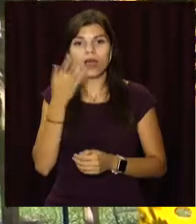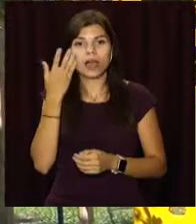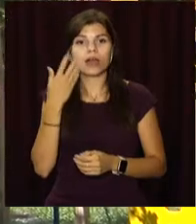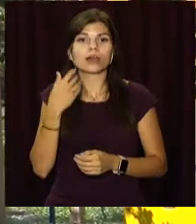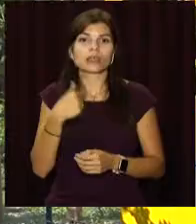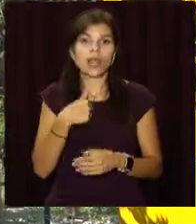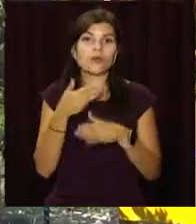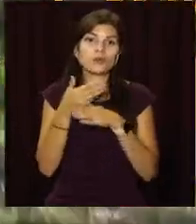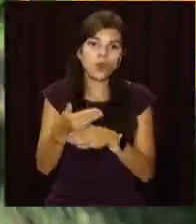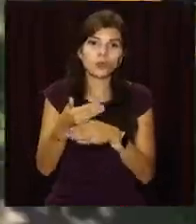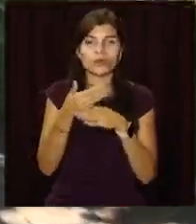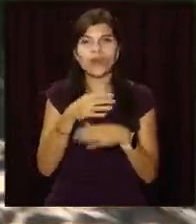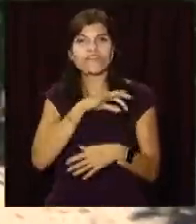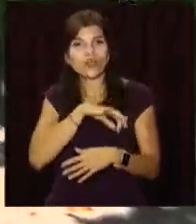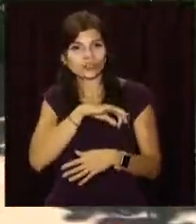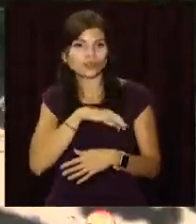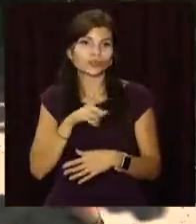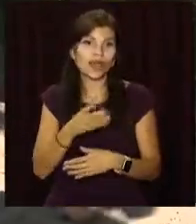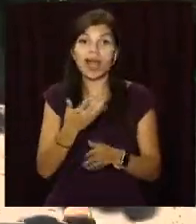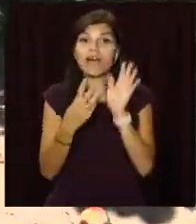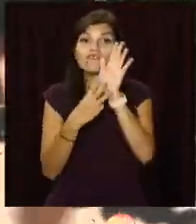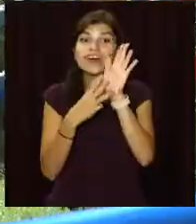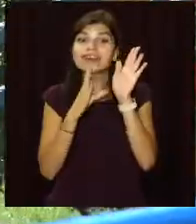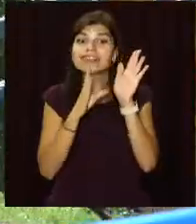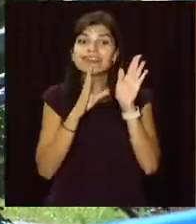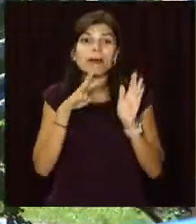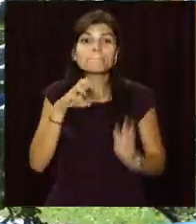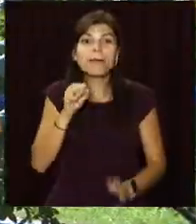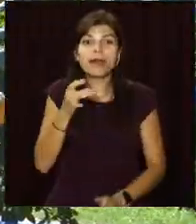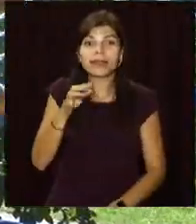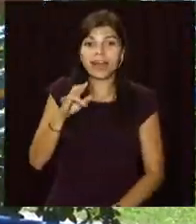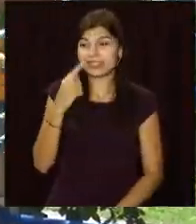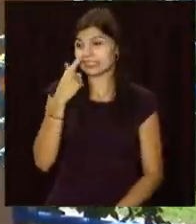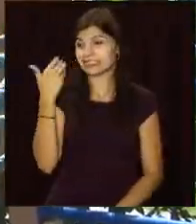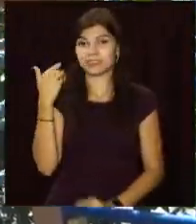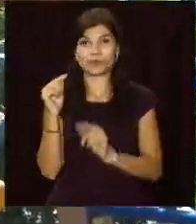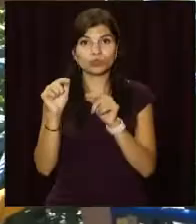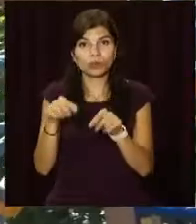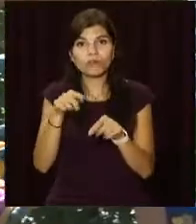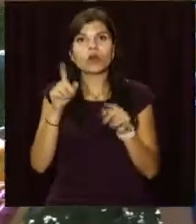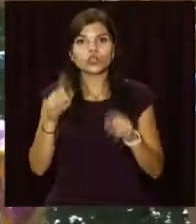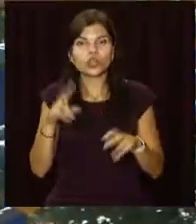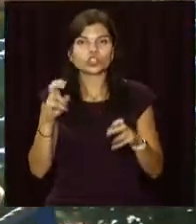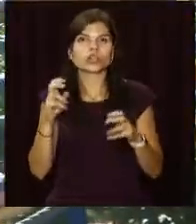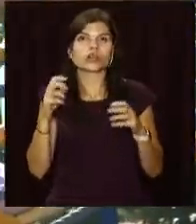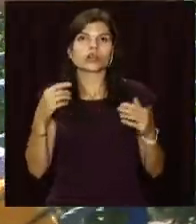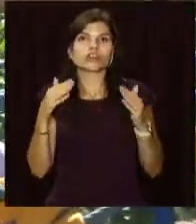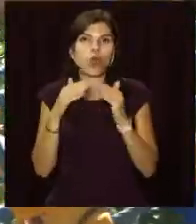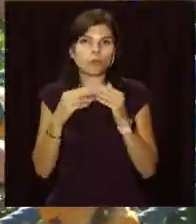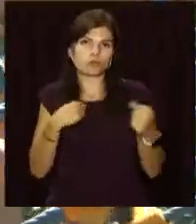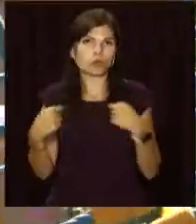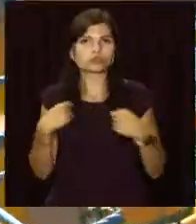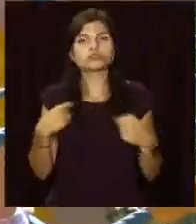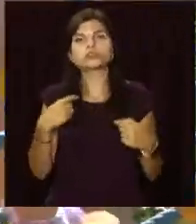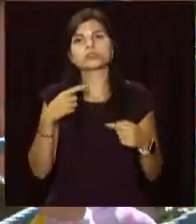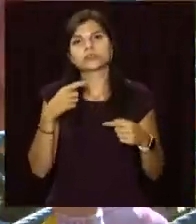ось 8-річна Мар'яна у центрі нещодавно. Вона теж жертва домашнього насильства. Зараз потроху оговтується і починає